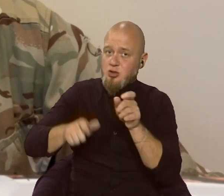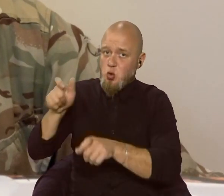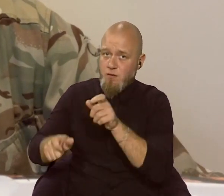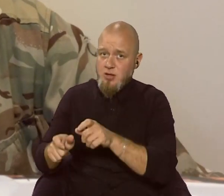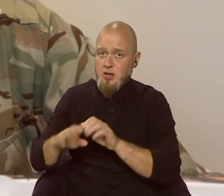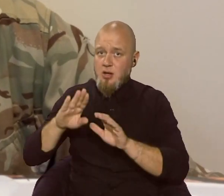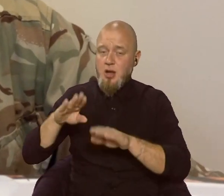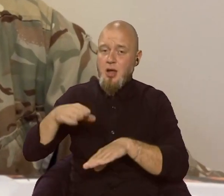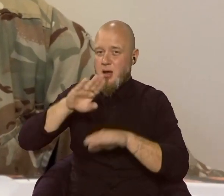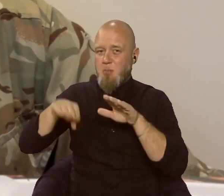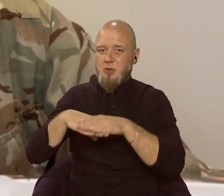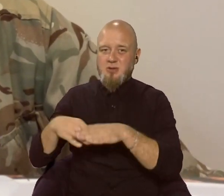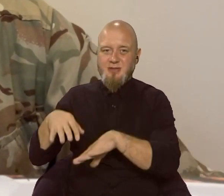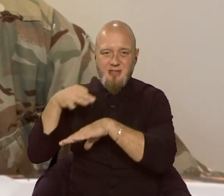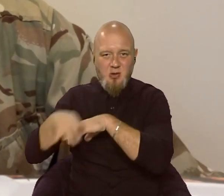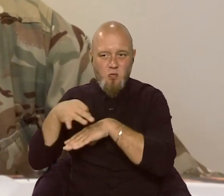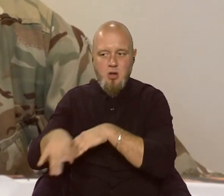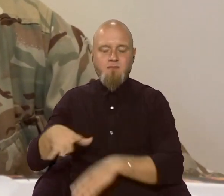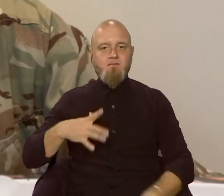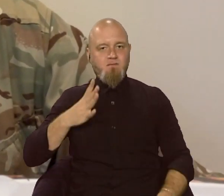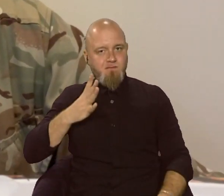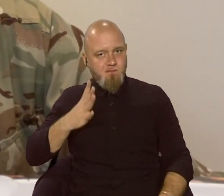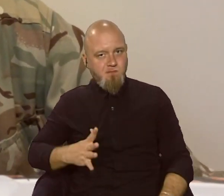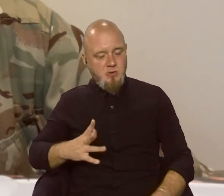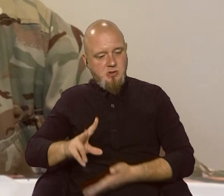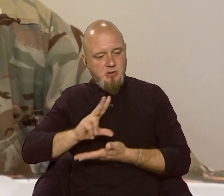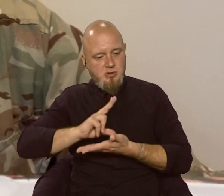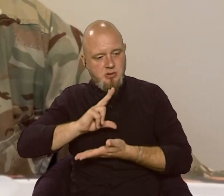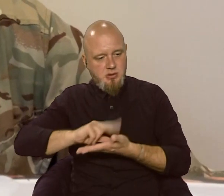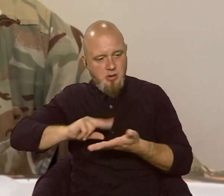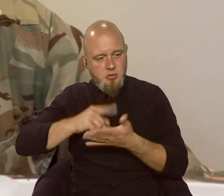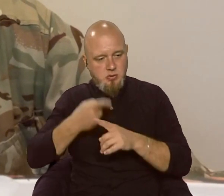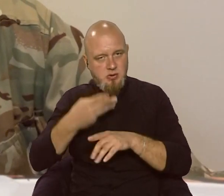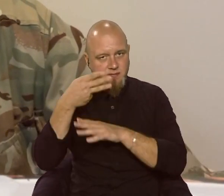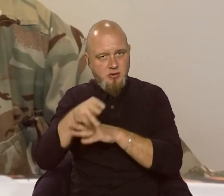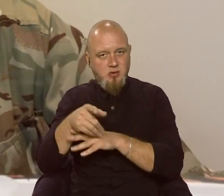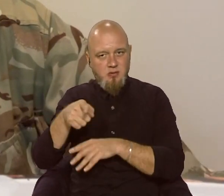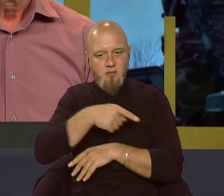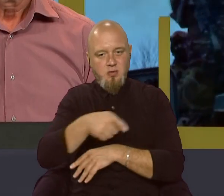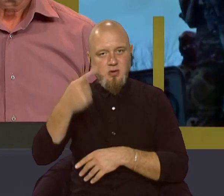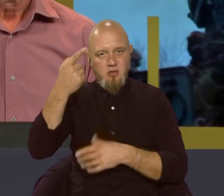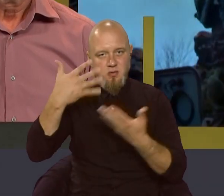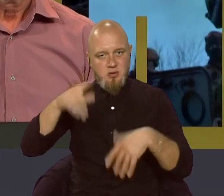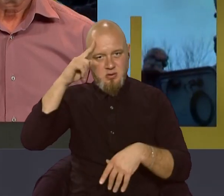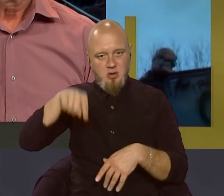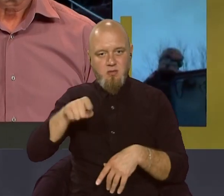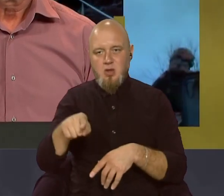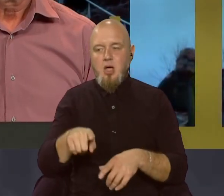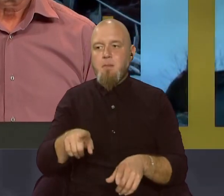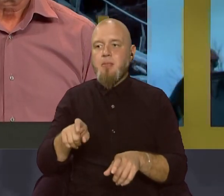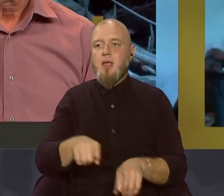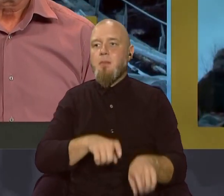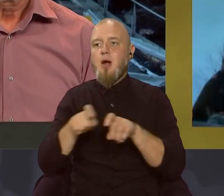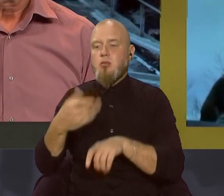під катуванням змушено записують ці відео. І вони вже, знаєте, вони вже переходять край людяності,